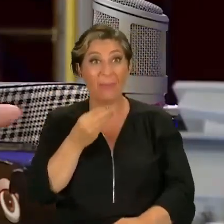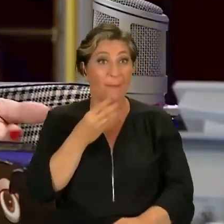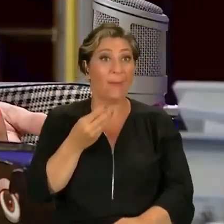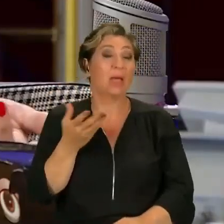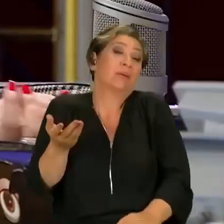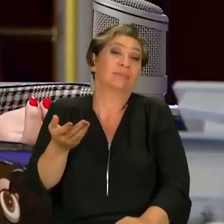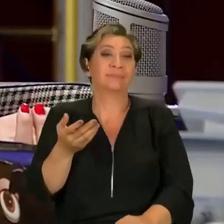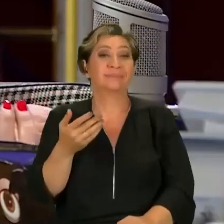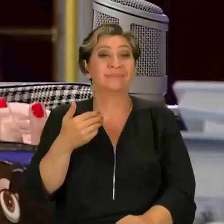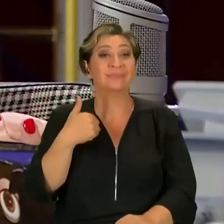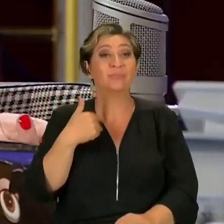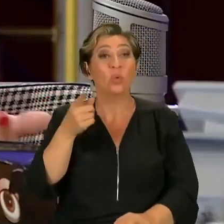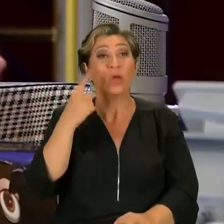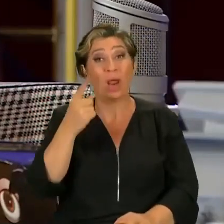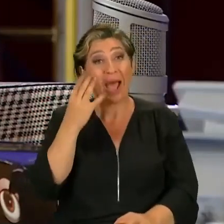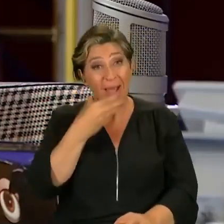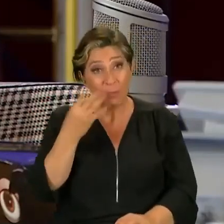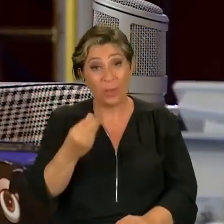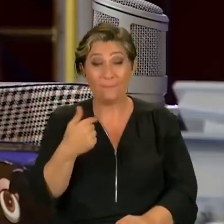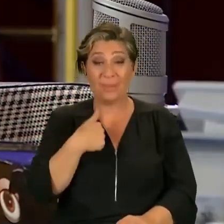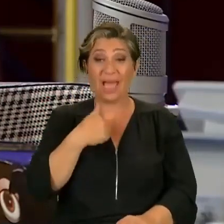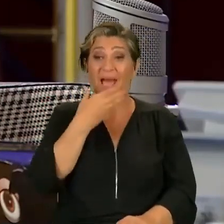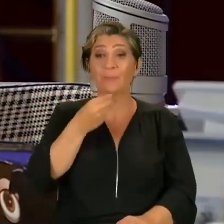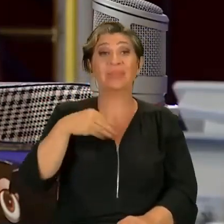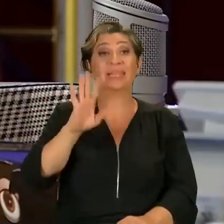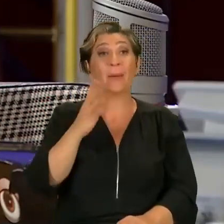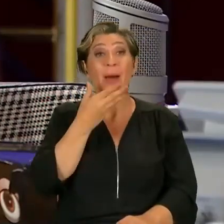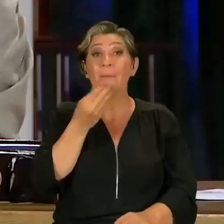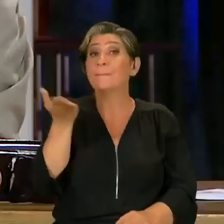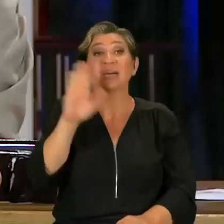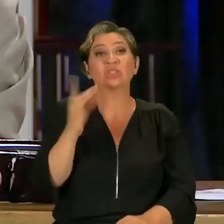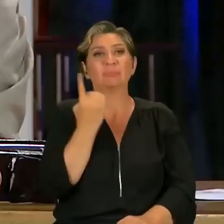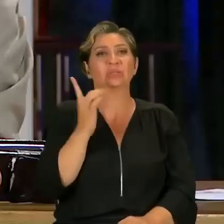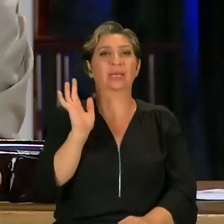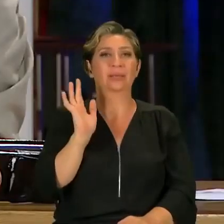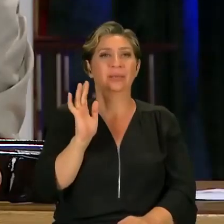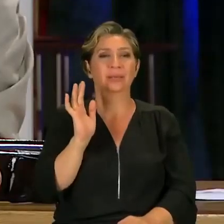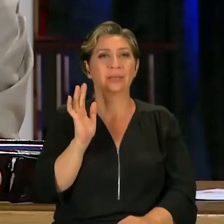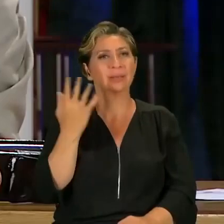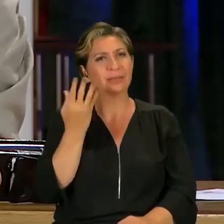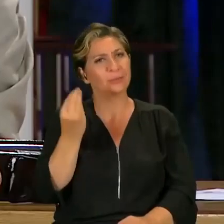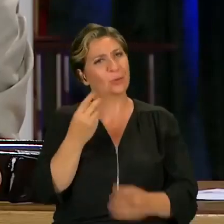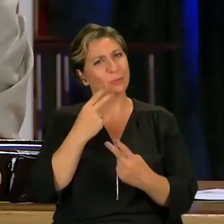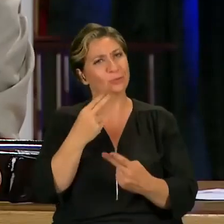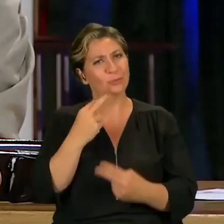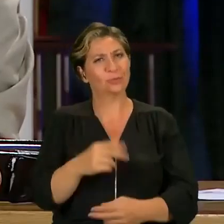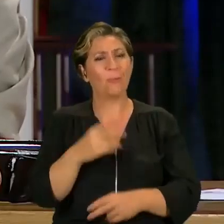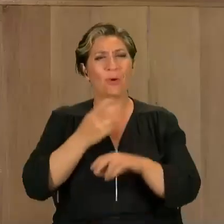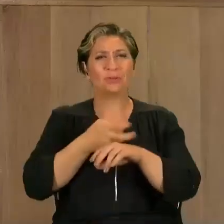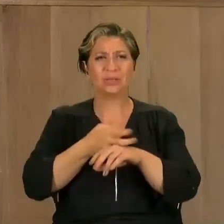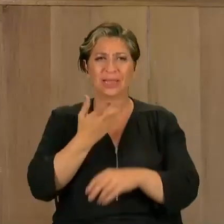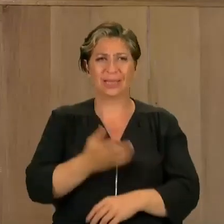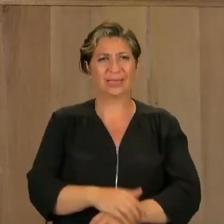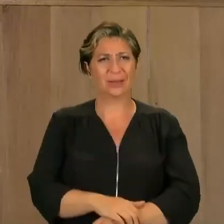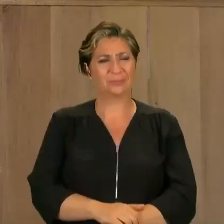yapma yapma diyordu ama ona göre ayıp olan bana göre ayıp değildi. Ayıp başka bir şey bence. Ne kadar güzel konuşuyorsunuz. Ayıp başka